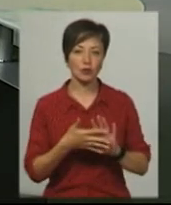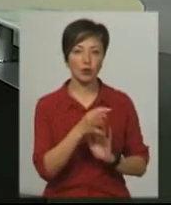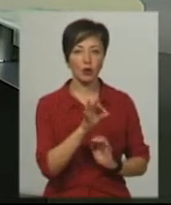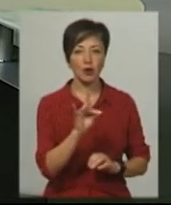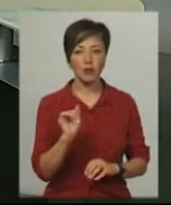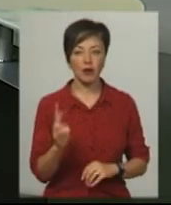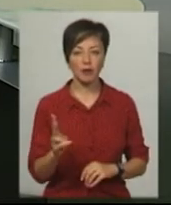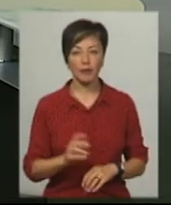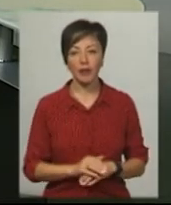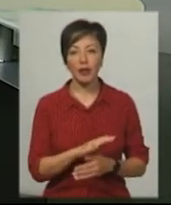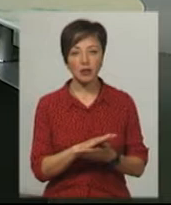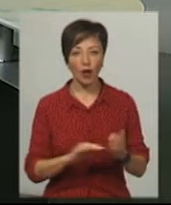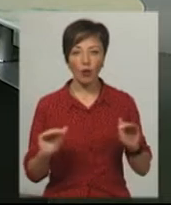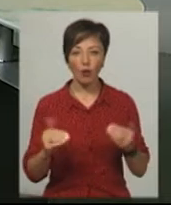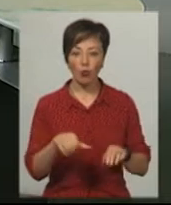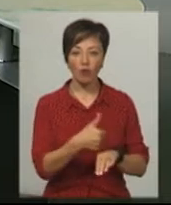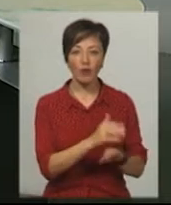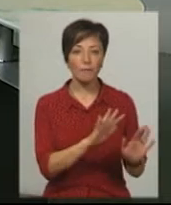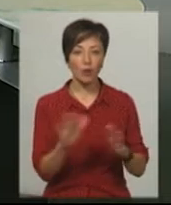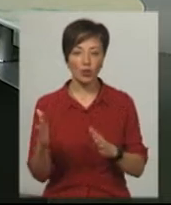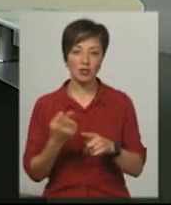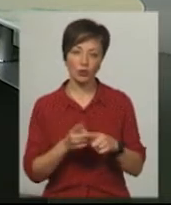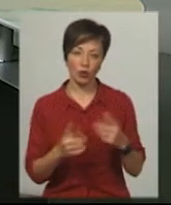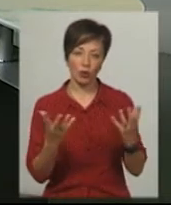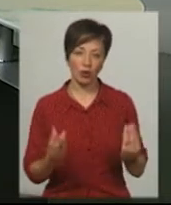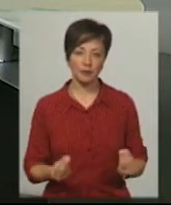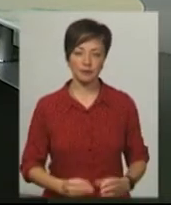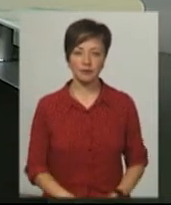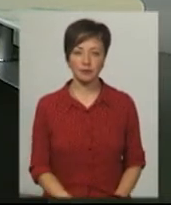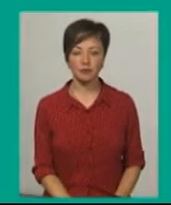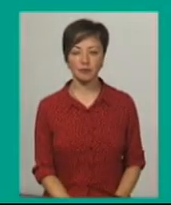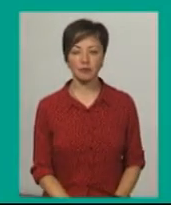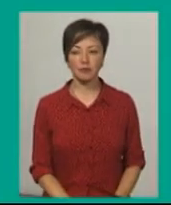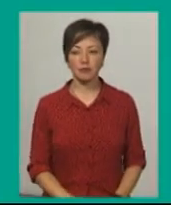перекладає Ольга Рибак. А далі коротко про головні події 16 липня.